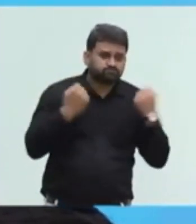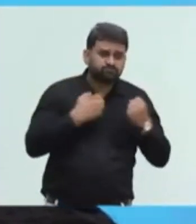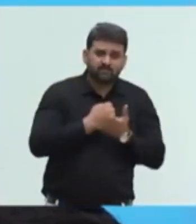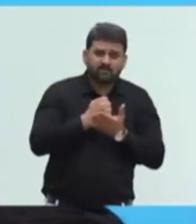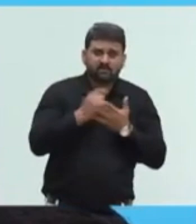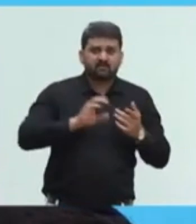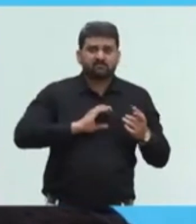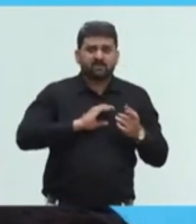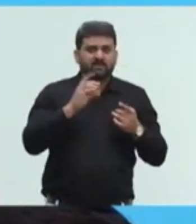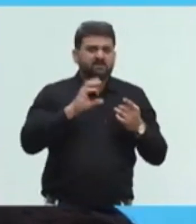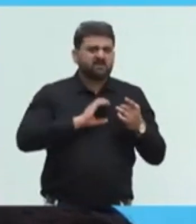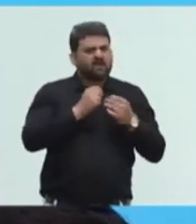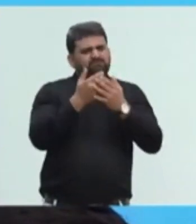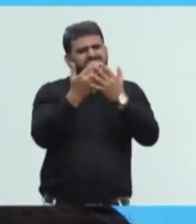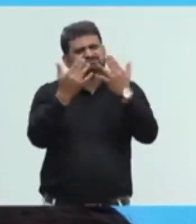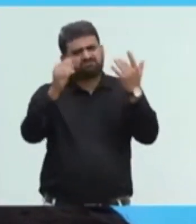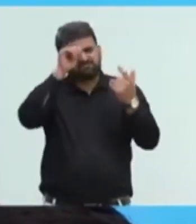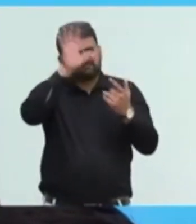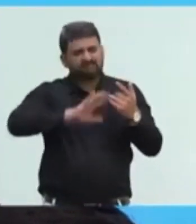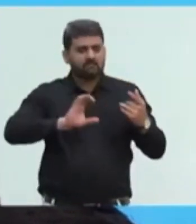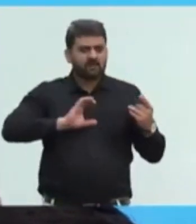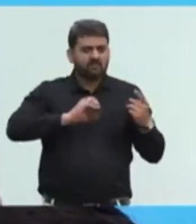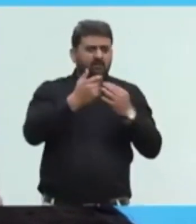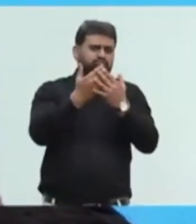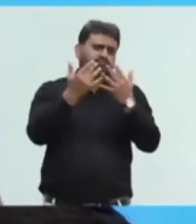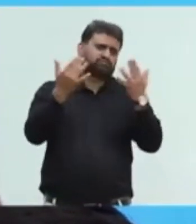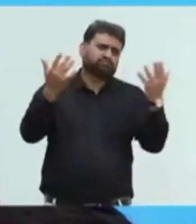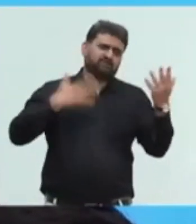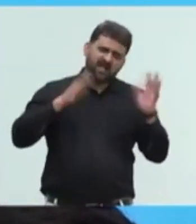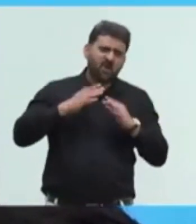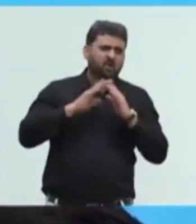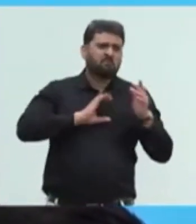मेंटल मेंटल मेंटल मेंटल है